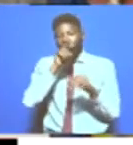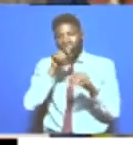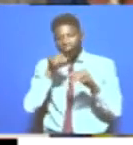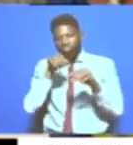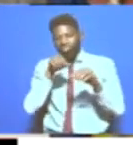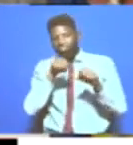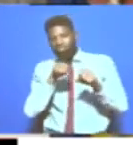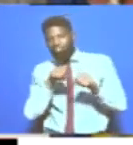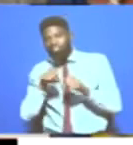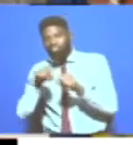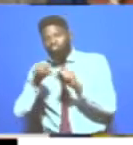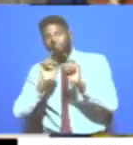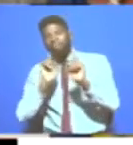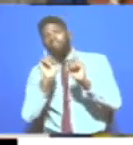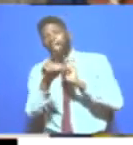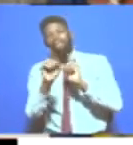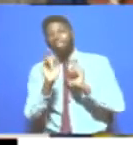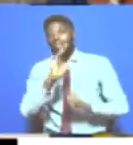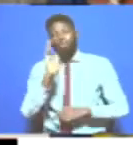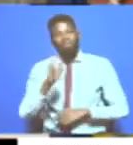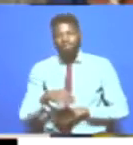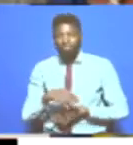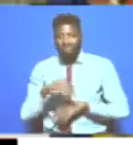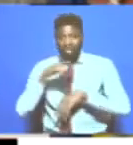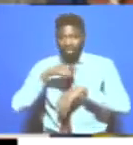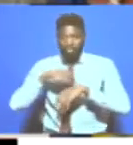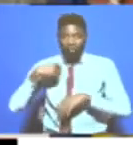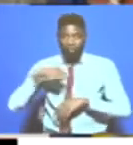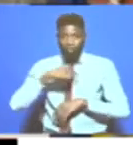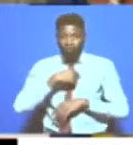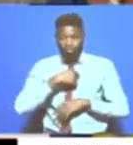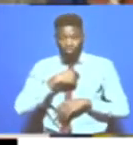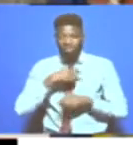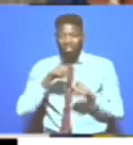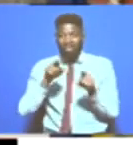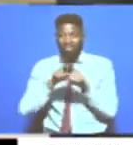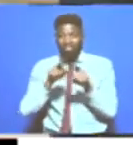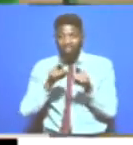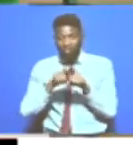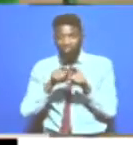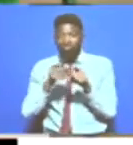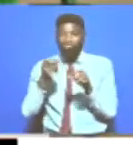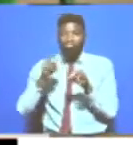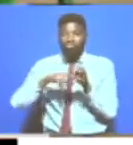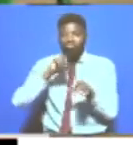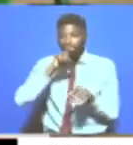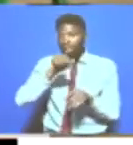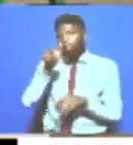tumeingia na wakati tuliingia kwa pikipiki hatukukuta mtu mwingine.